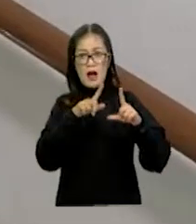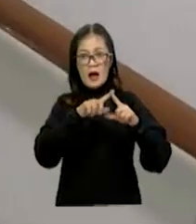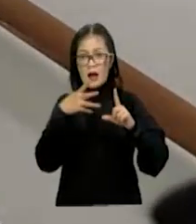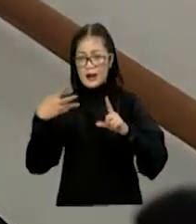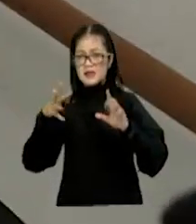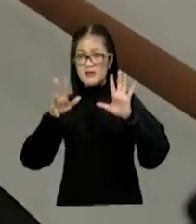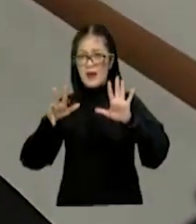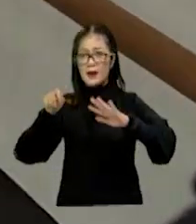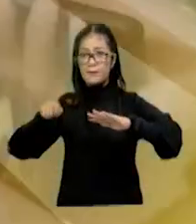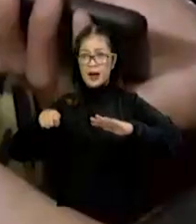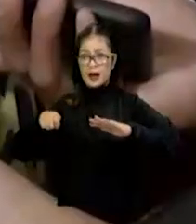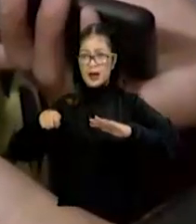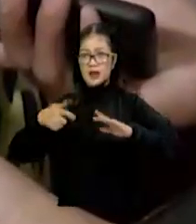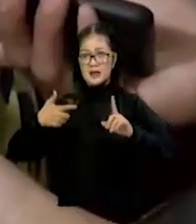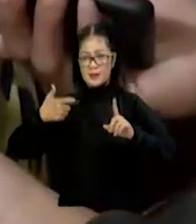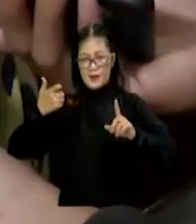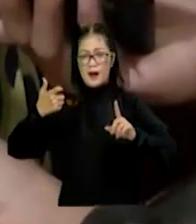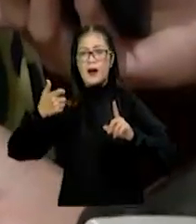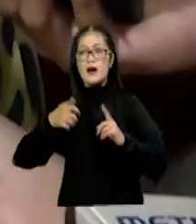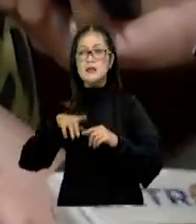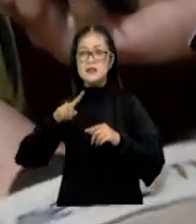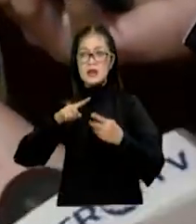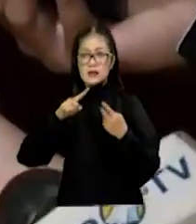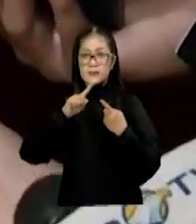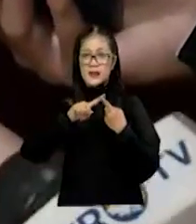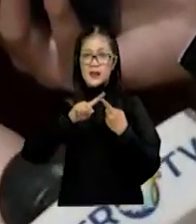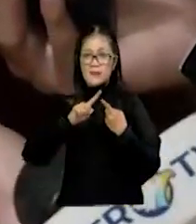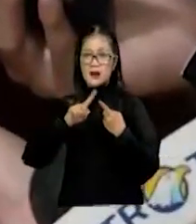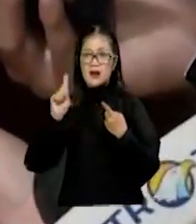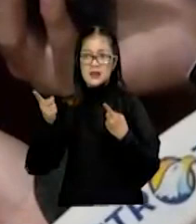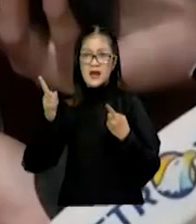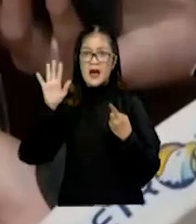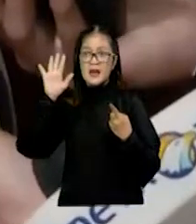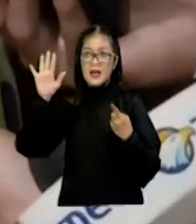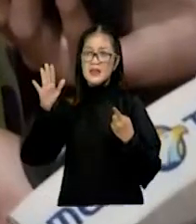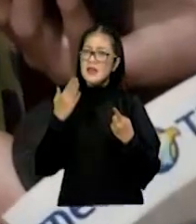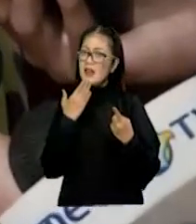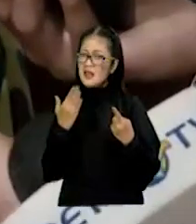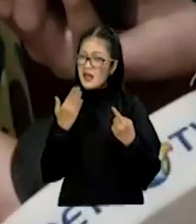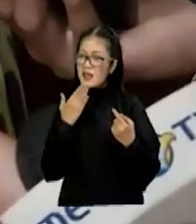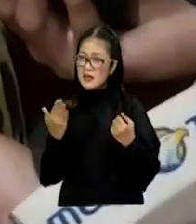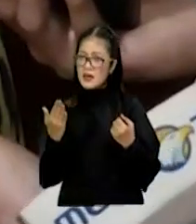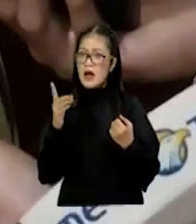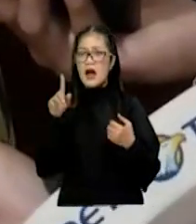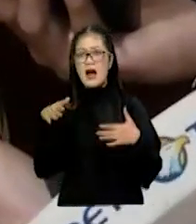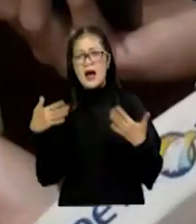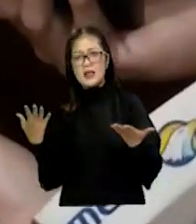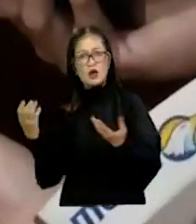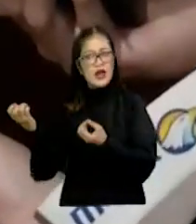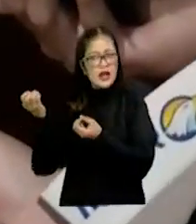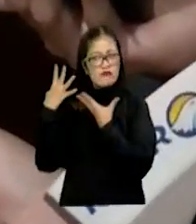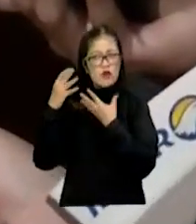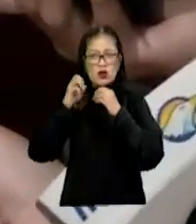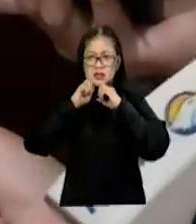Yosua. Yang pertama, pasti kami akan mengkonfirmasi beberapa yang sudah keluar di publik ya, terkait Brigadir